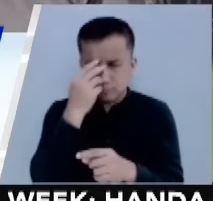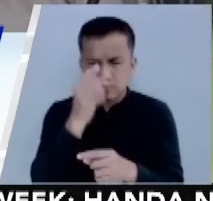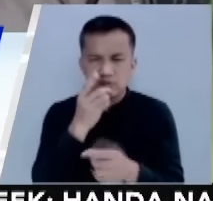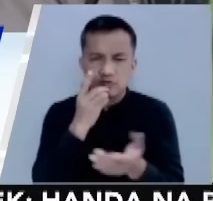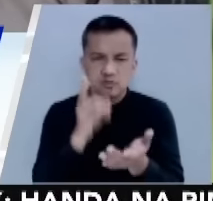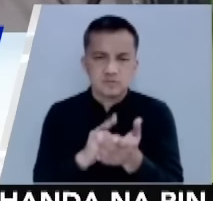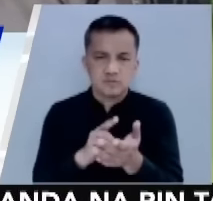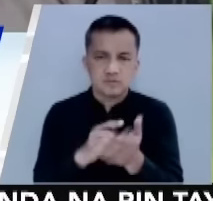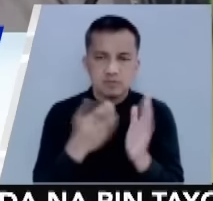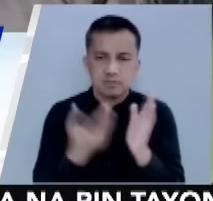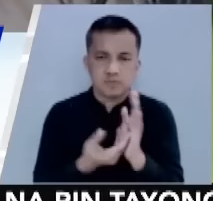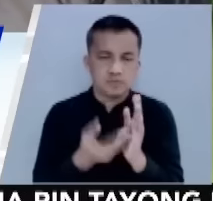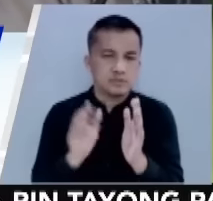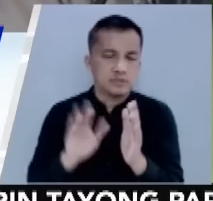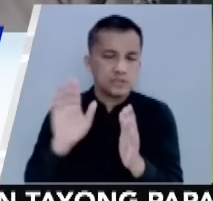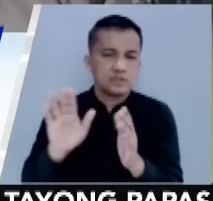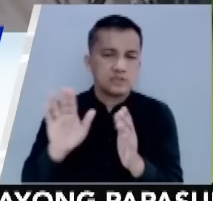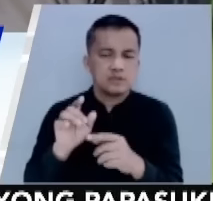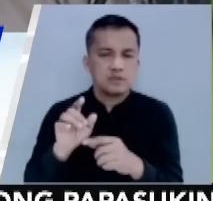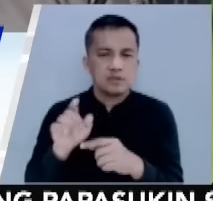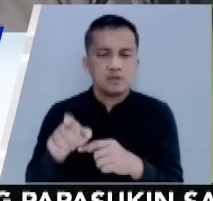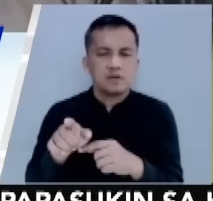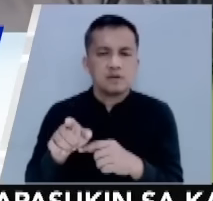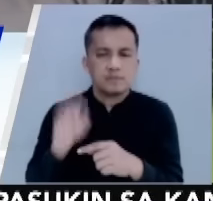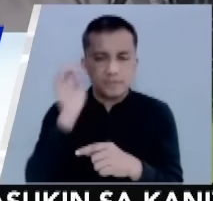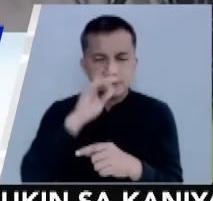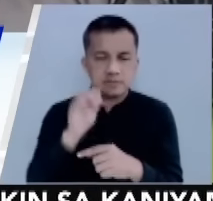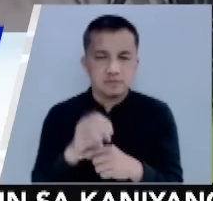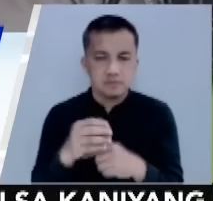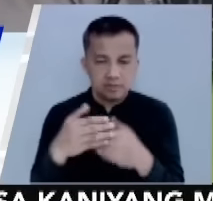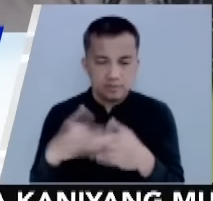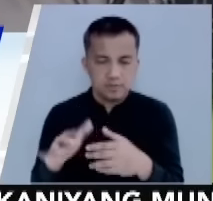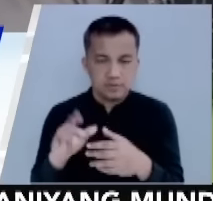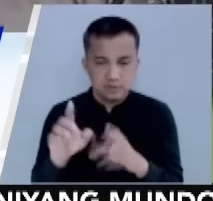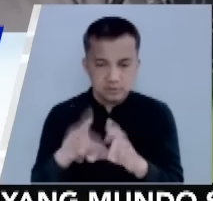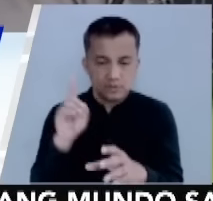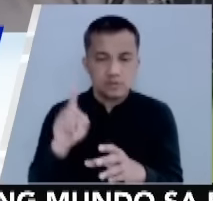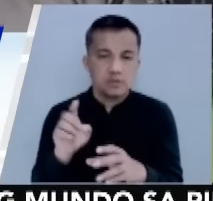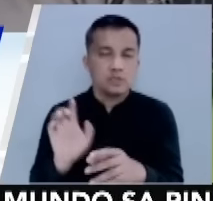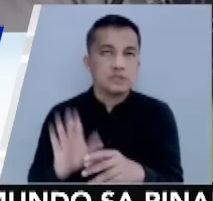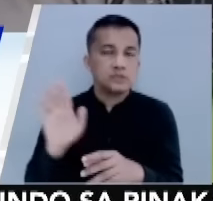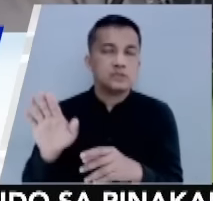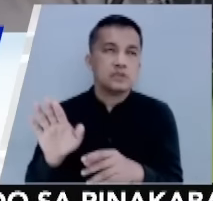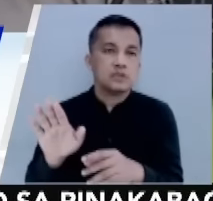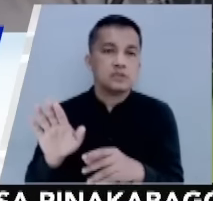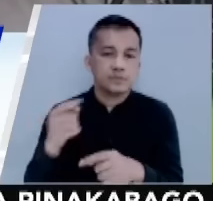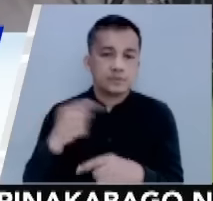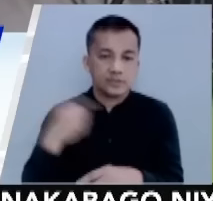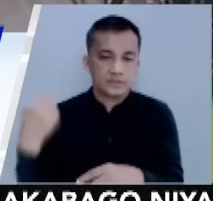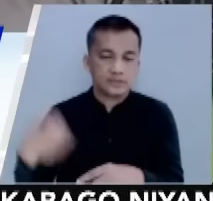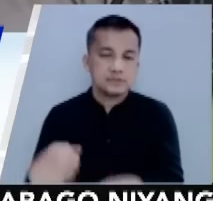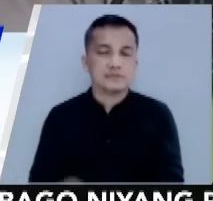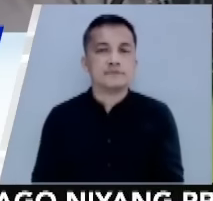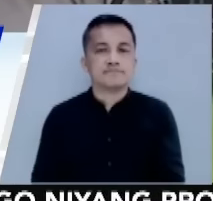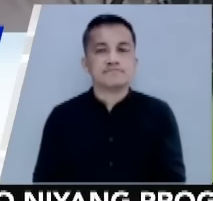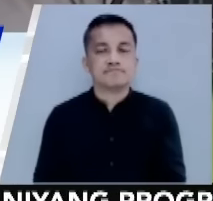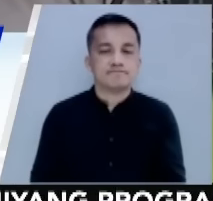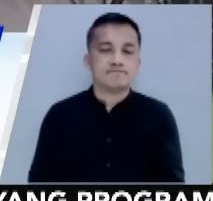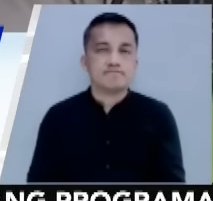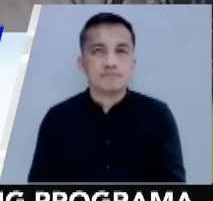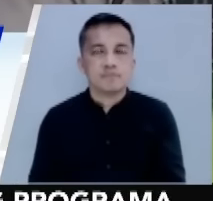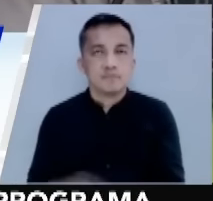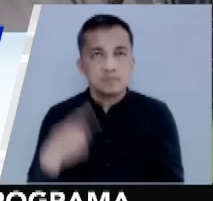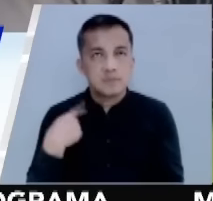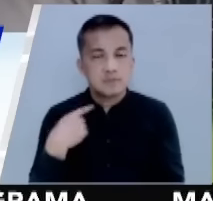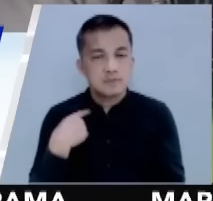Pilipino. Until after we have discovered na sila po ay mga Chinese nationals. Meron din po silang mga